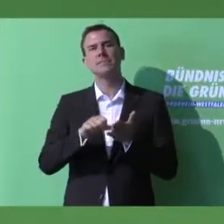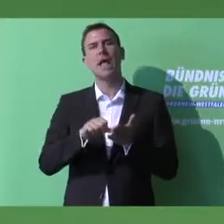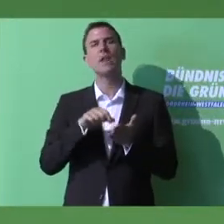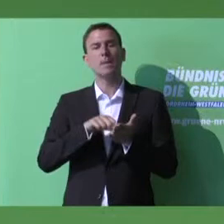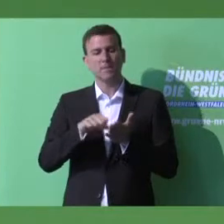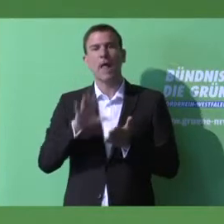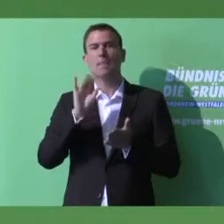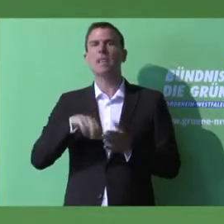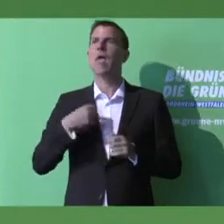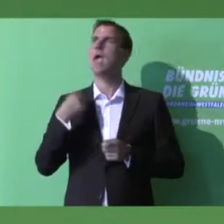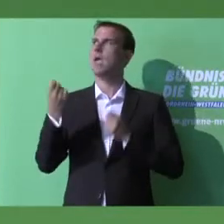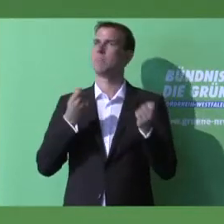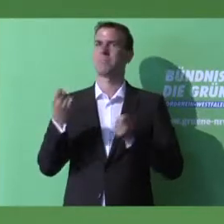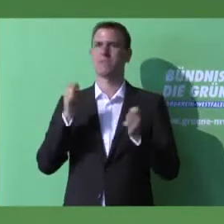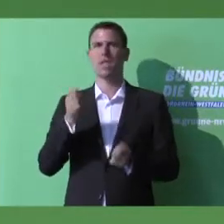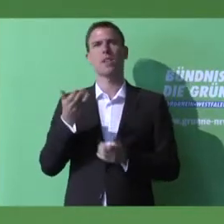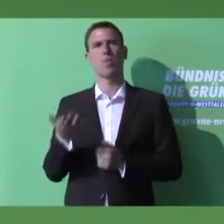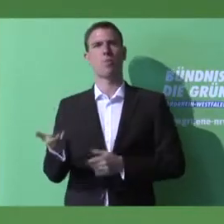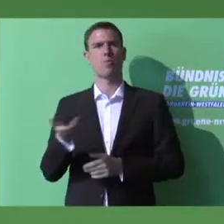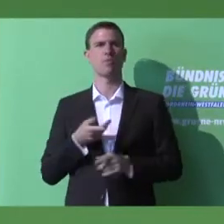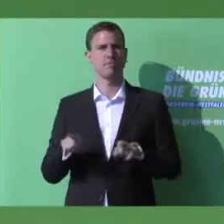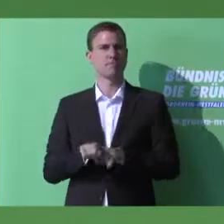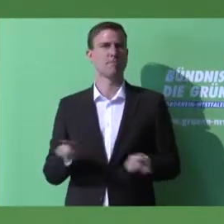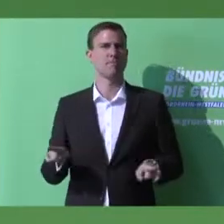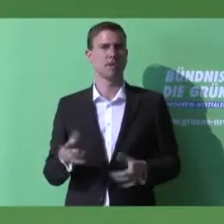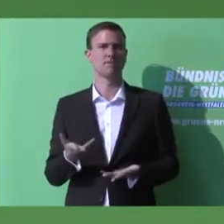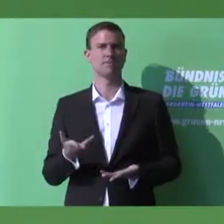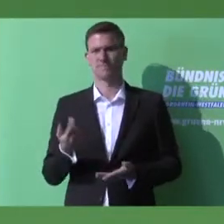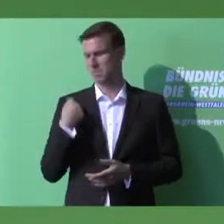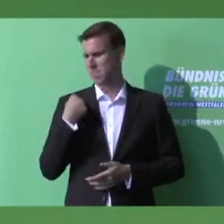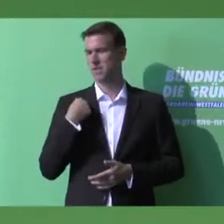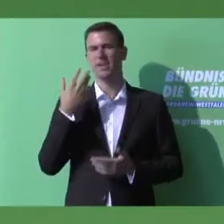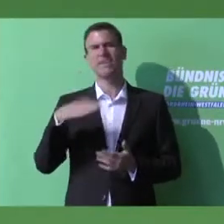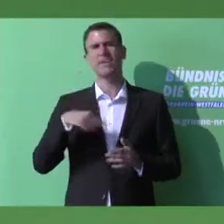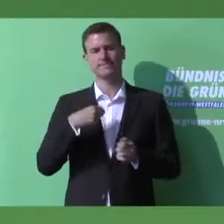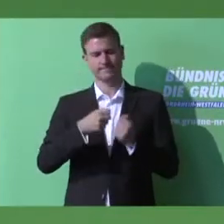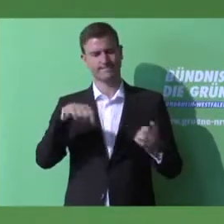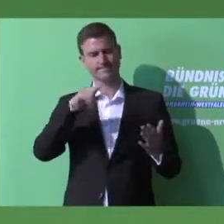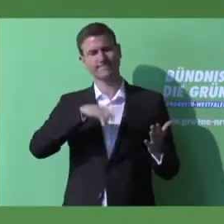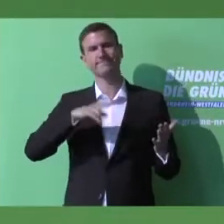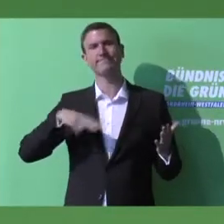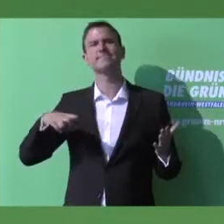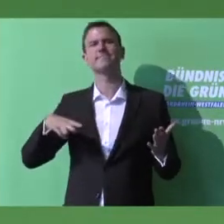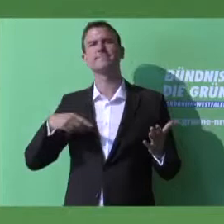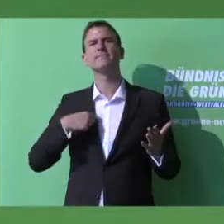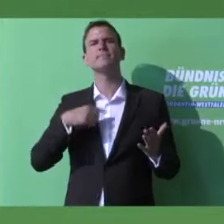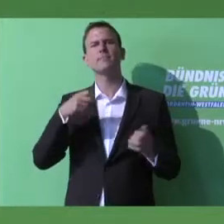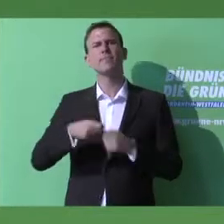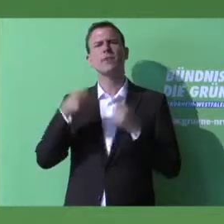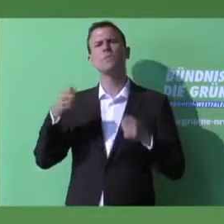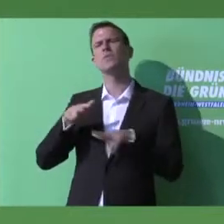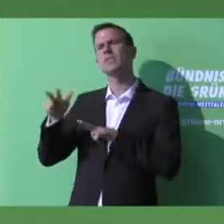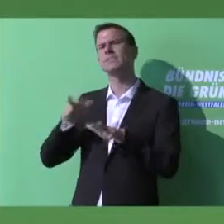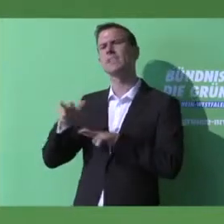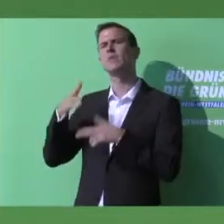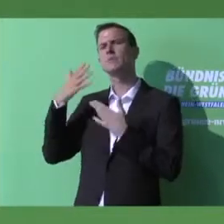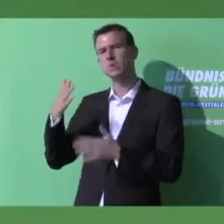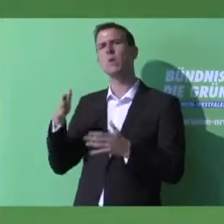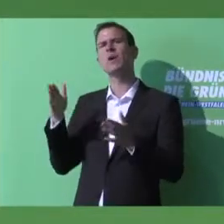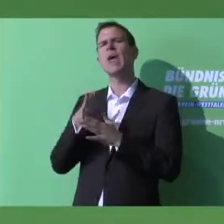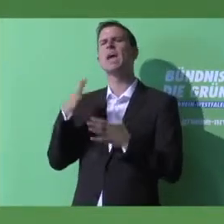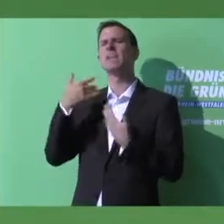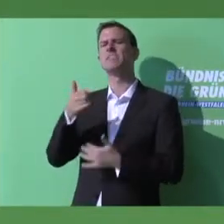kann. Ich habe dieser Tage gelesen, dass die Bundesregierung in einer Antwort auf eine